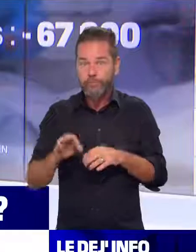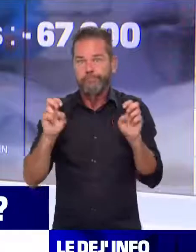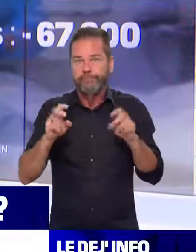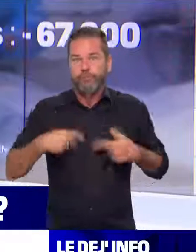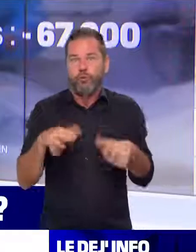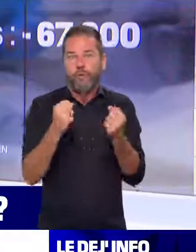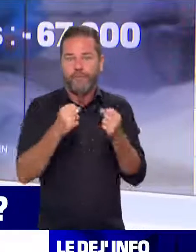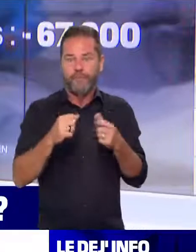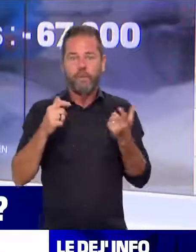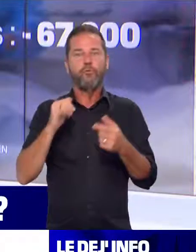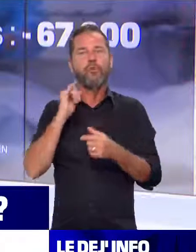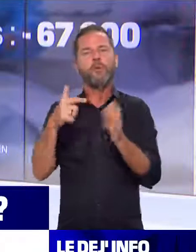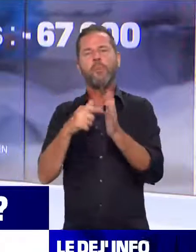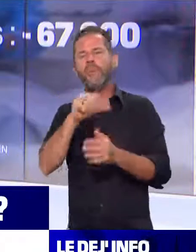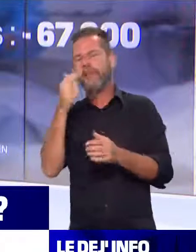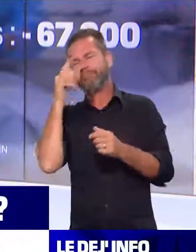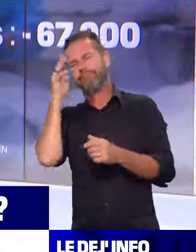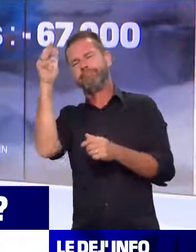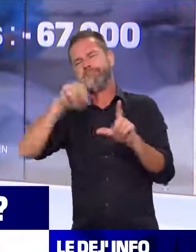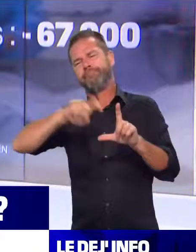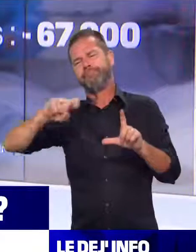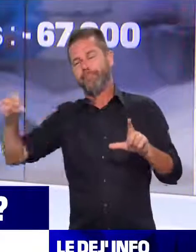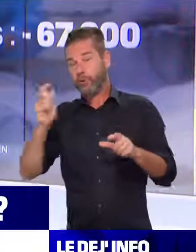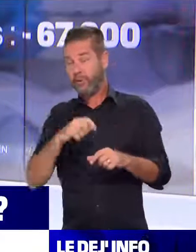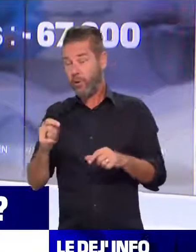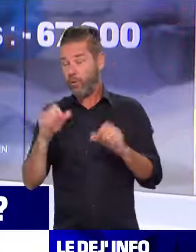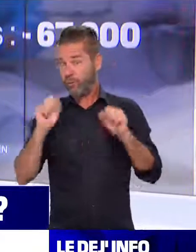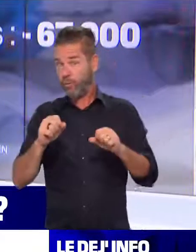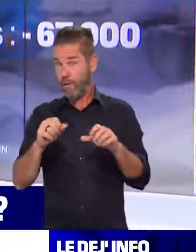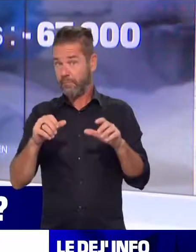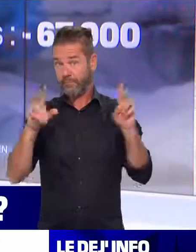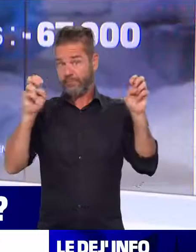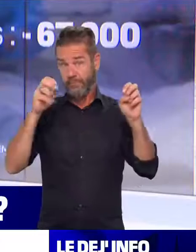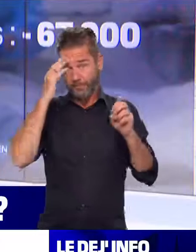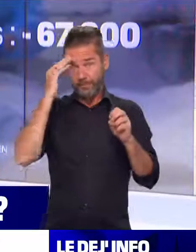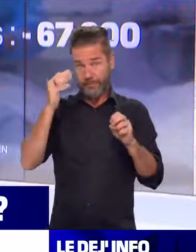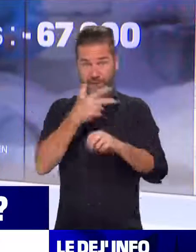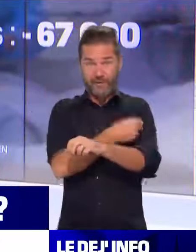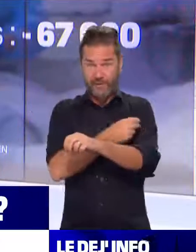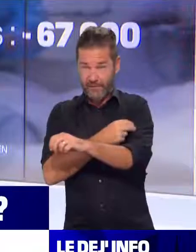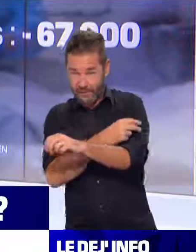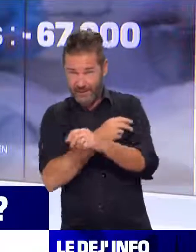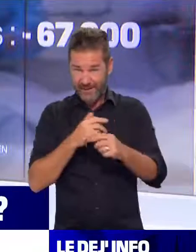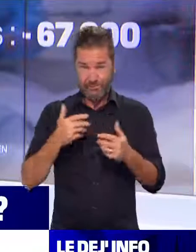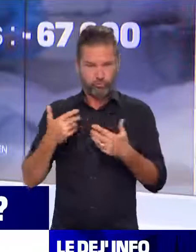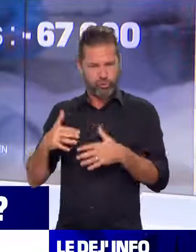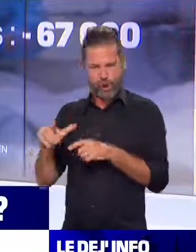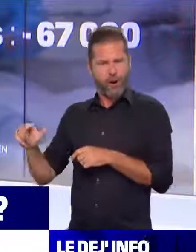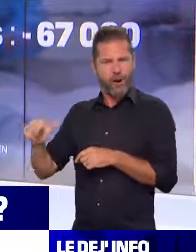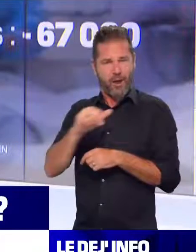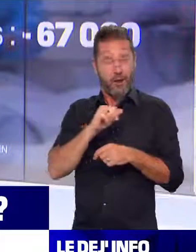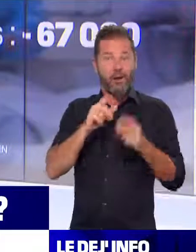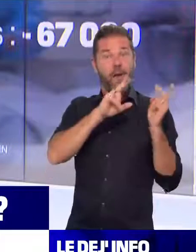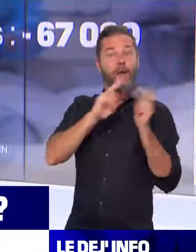l'année 2021. Et la conclusion, c'est que ce serait 67 000 personnes de moins qui seraient en soins critiques s'ils